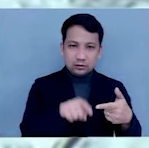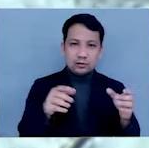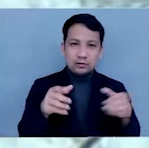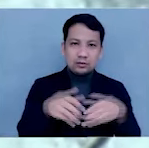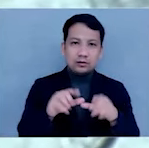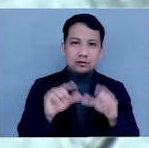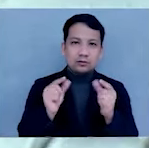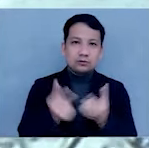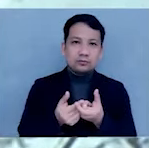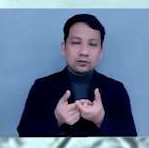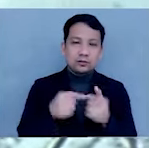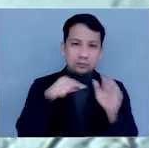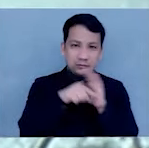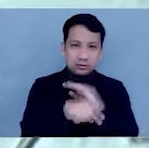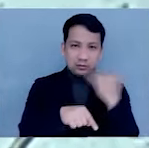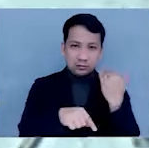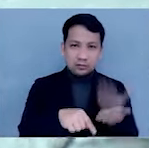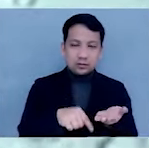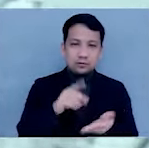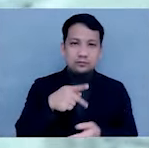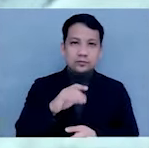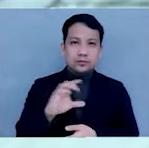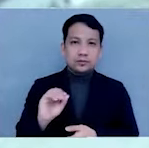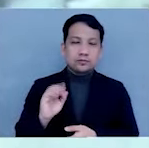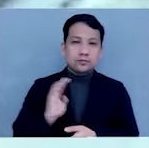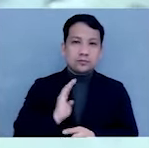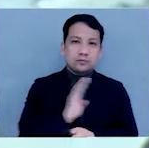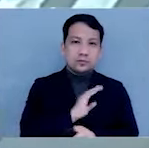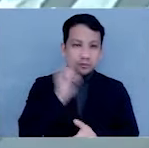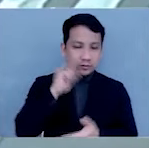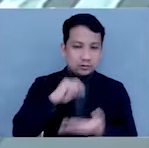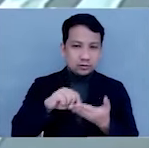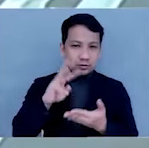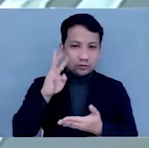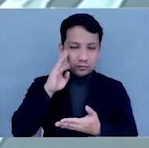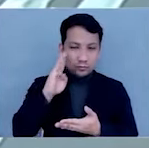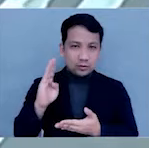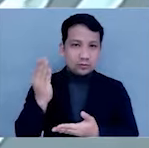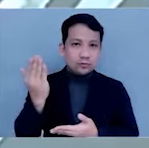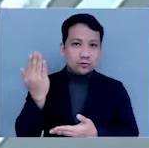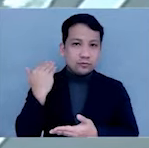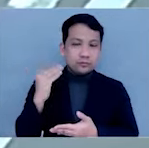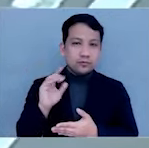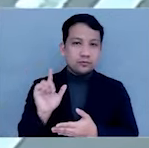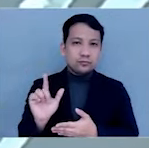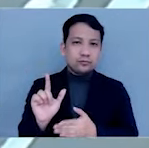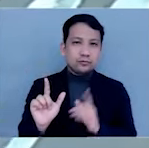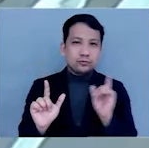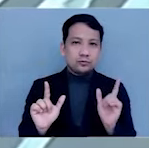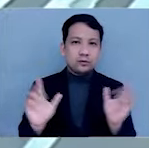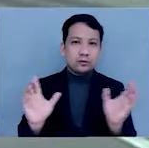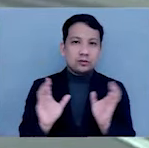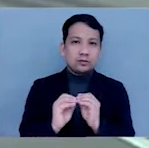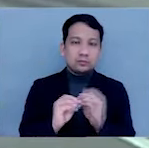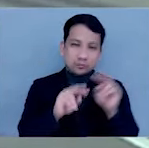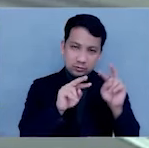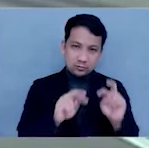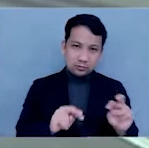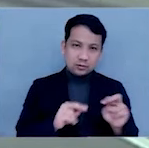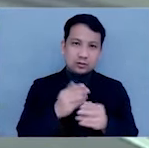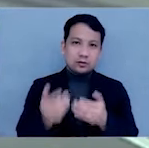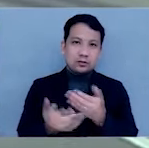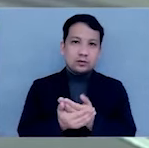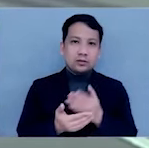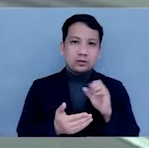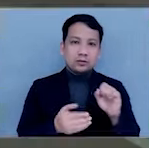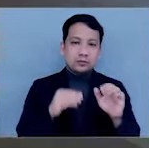sa pagkamatay ni dating PCSO Board Secretary Wesley Barayuga noong 2020. Kabilang sa sasampahan ng mga reklamong murder